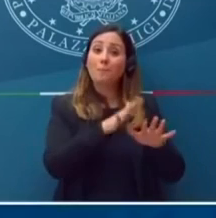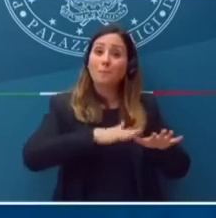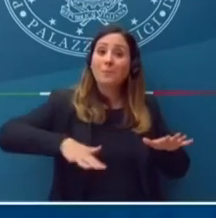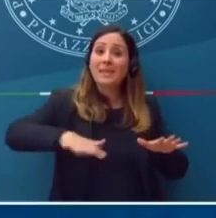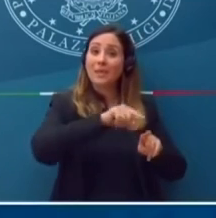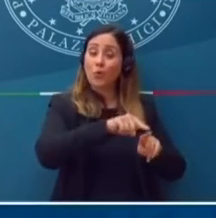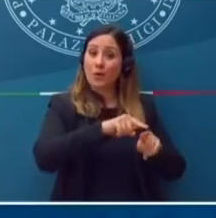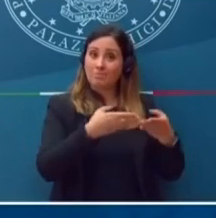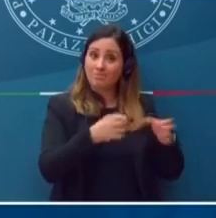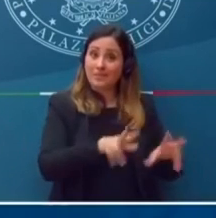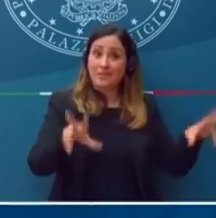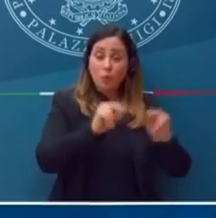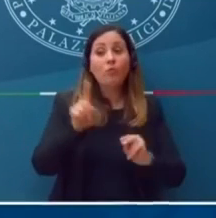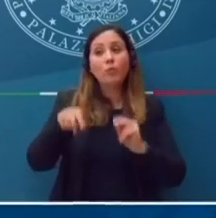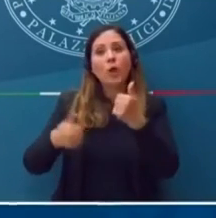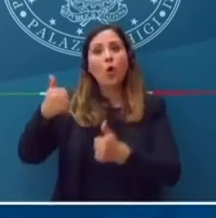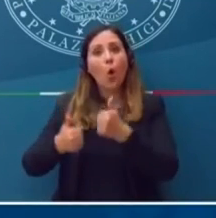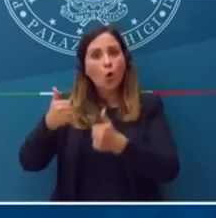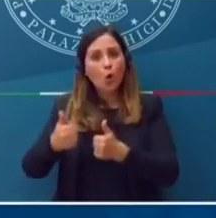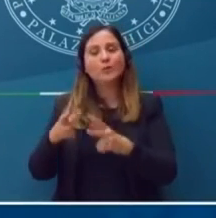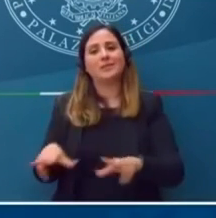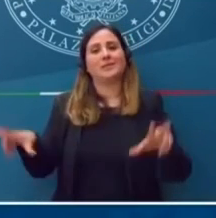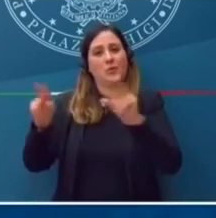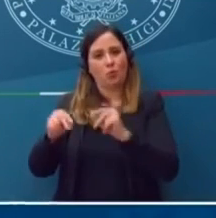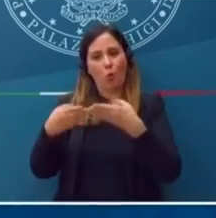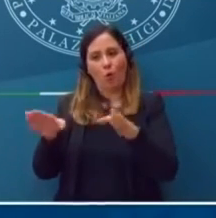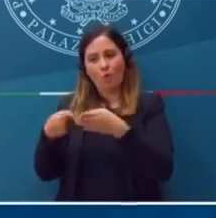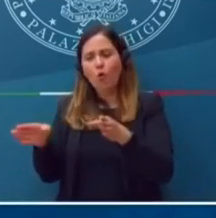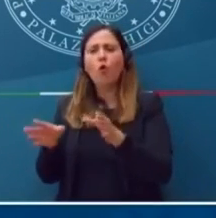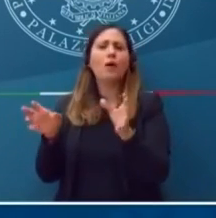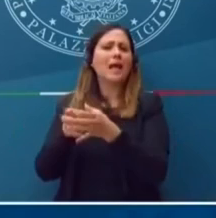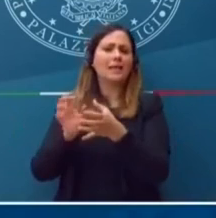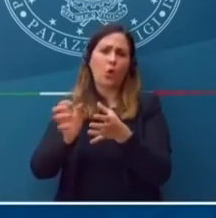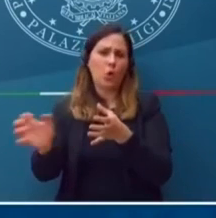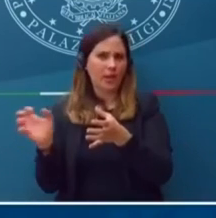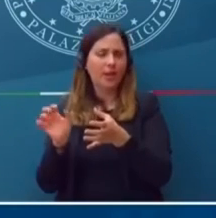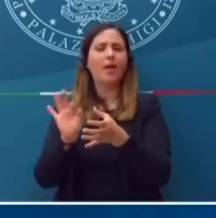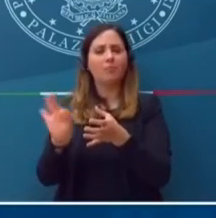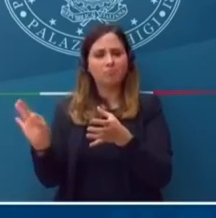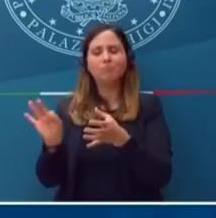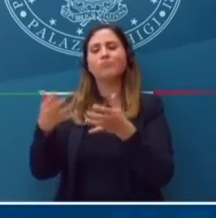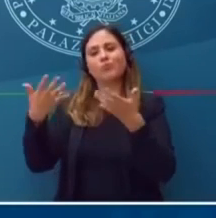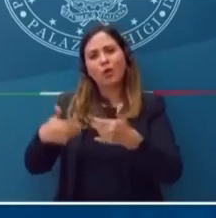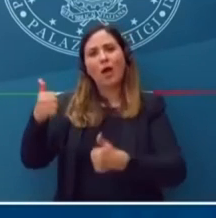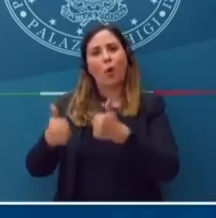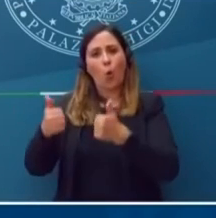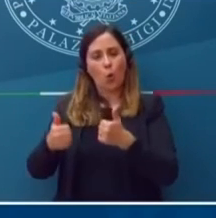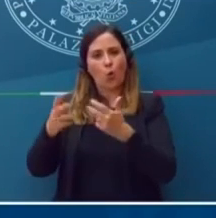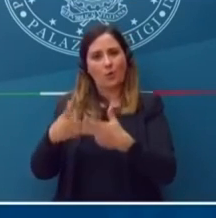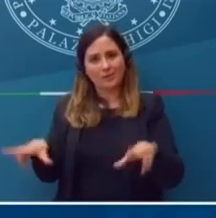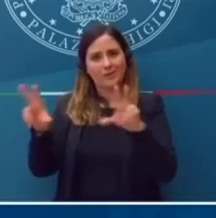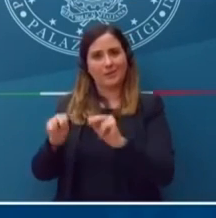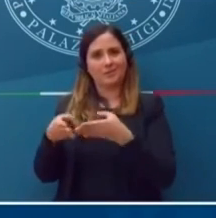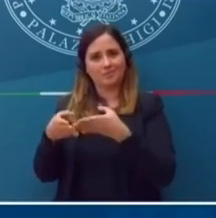riapriva i concorsi per tutta una serie di categorie. Quindi questa riapertura deve accompagnare